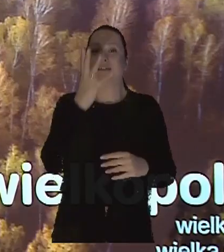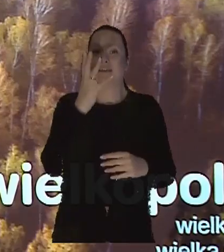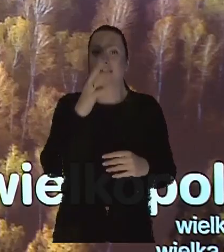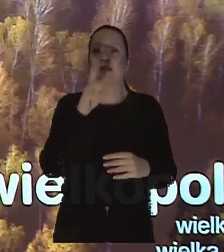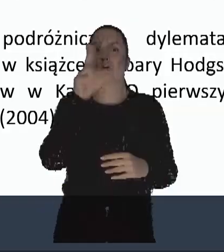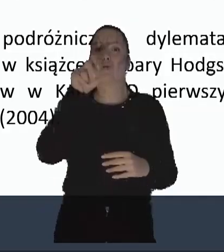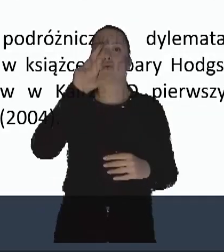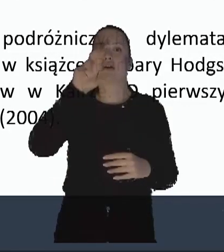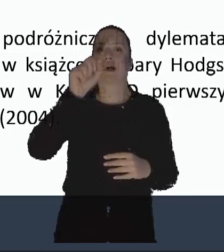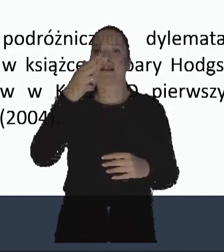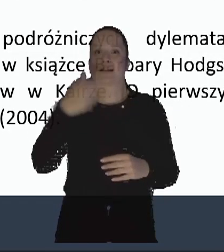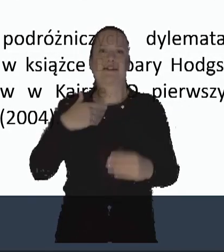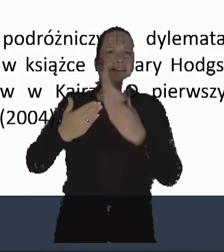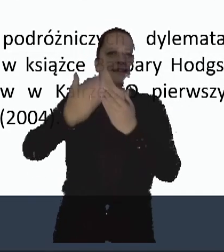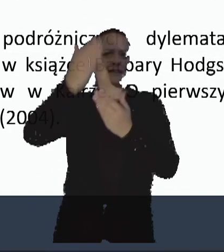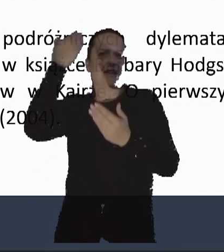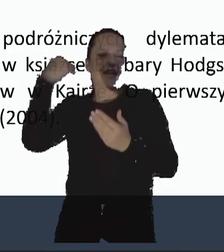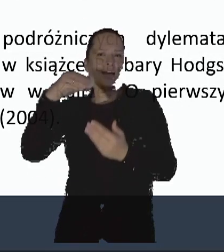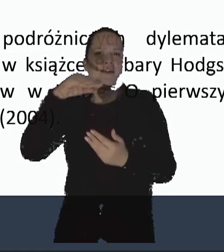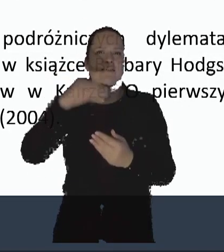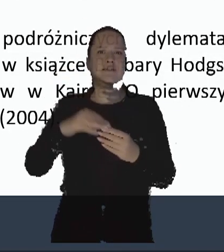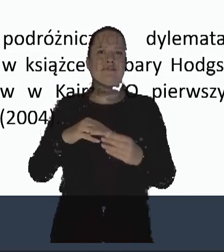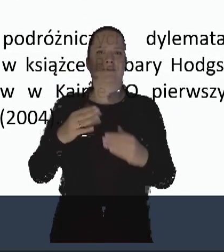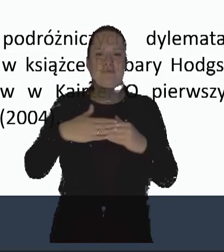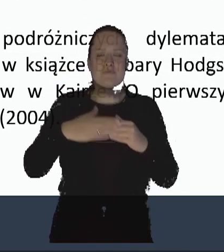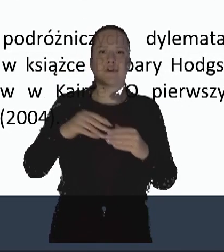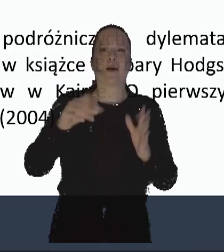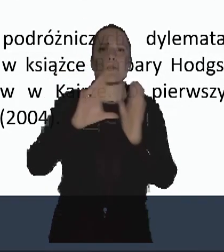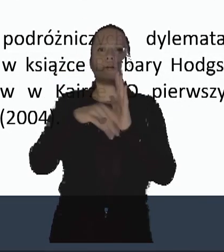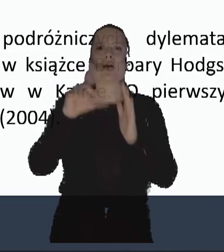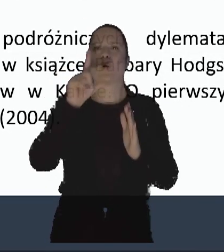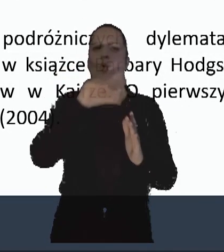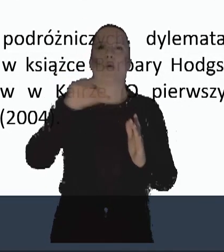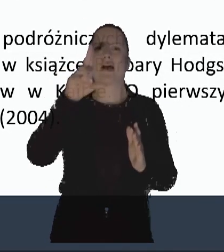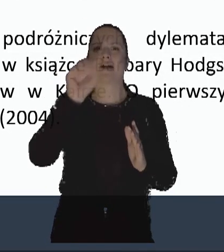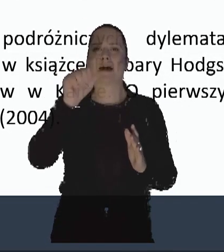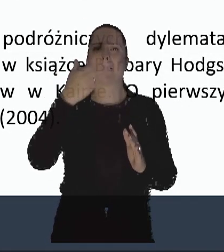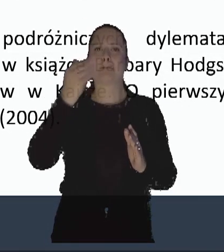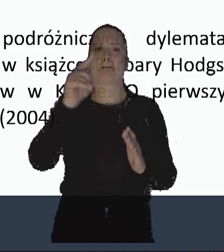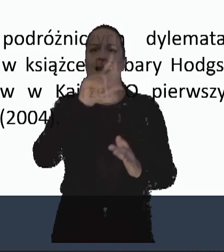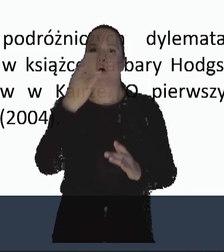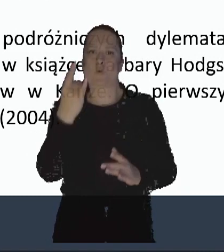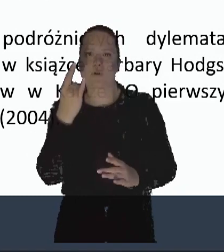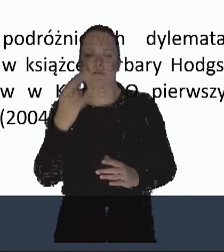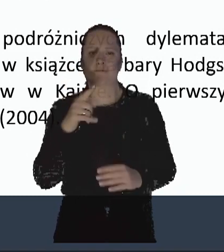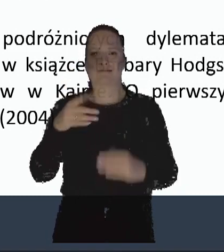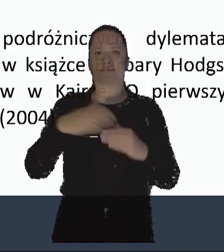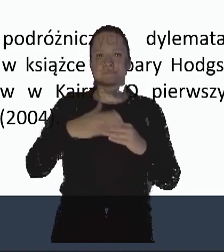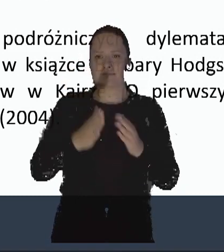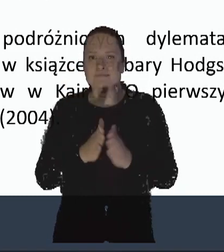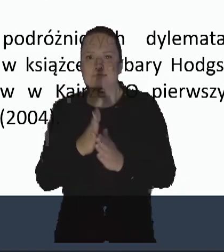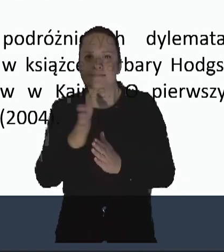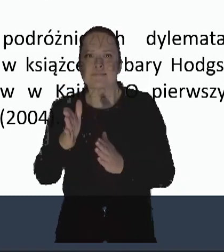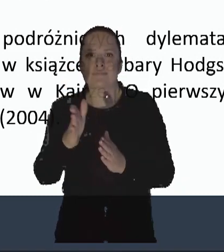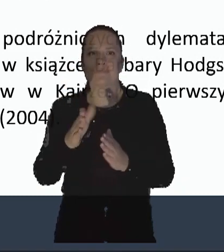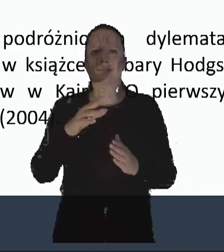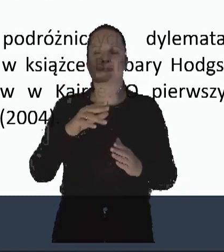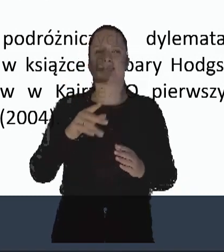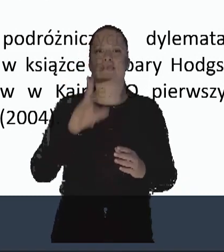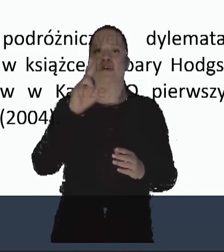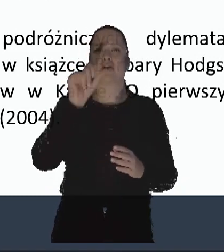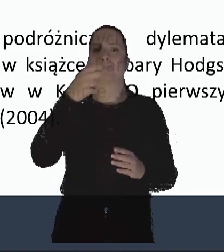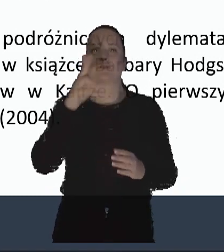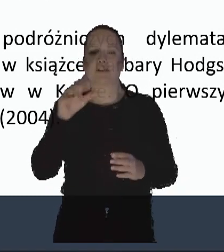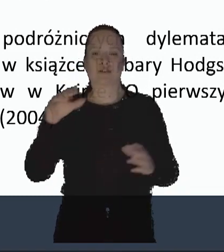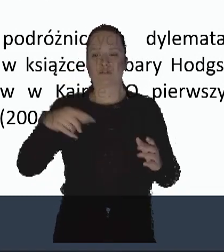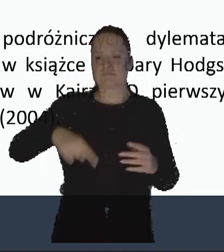sprzed naszej ery, która znajduje się w pobliżu Łęk Małych w odległości około 200 metrów od drogi Kościan-Grodzisk